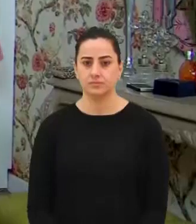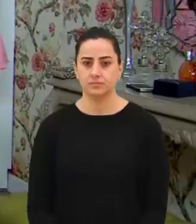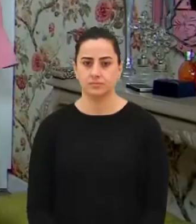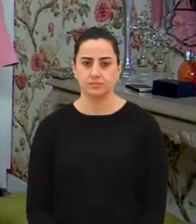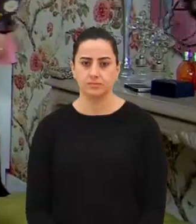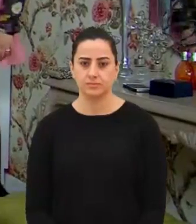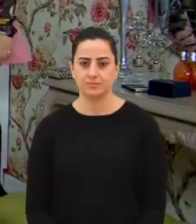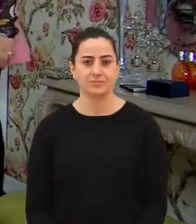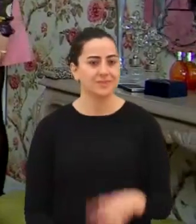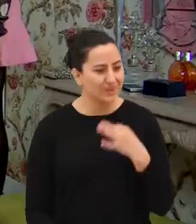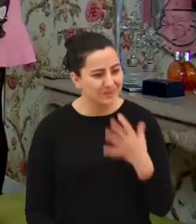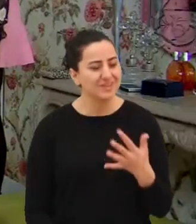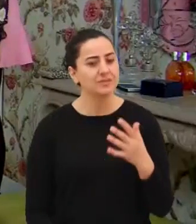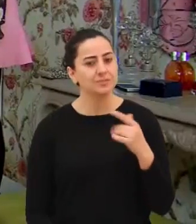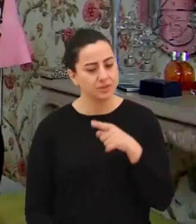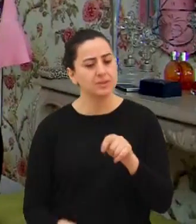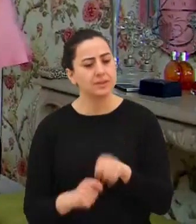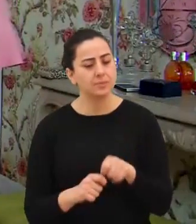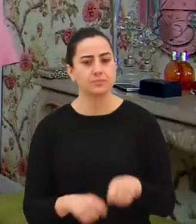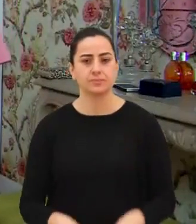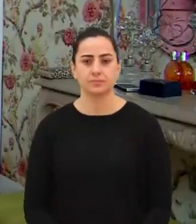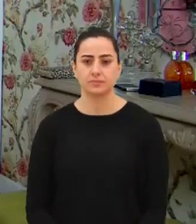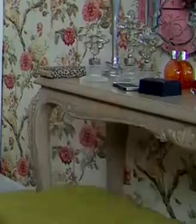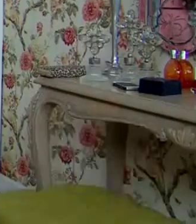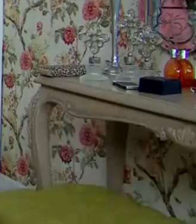Bu şekilde iyi günler. En kısa zamanda yapacağım. Tamam.